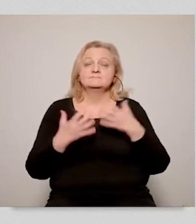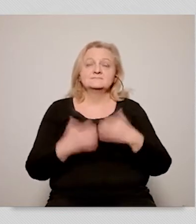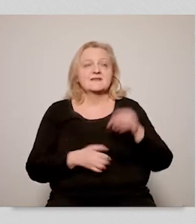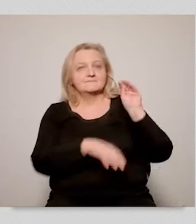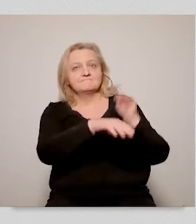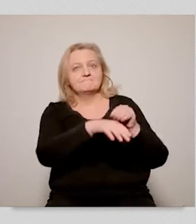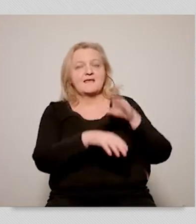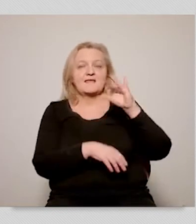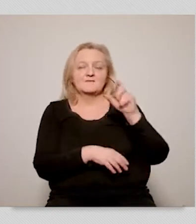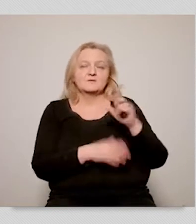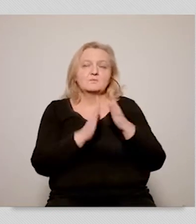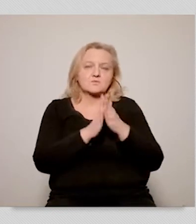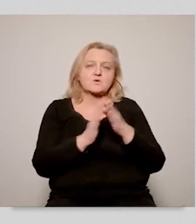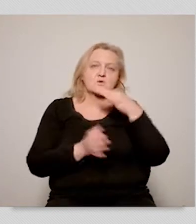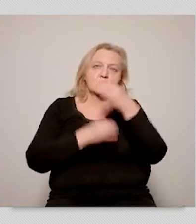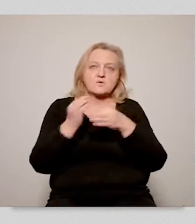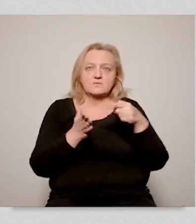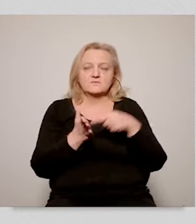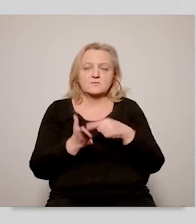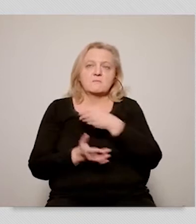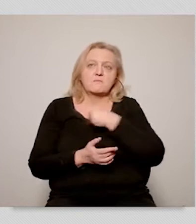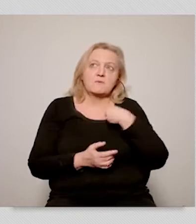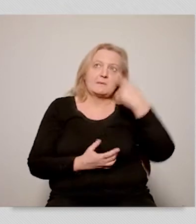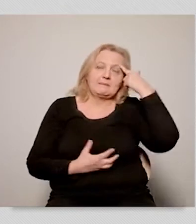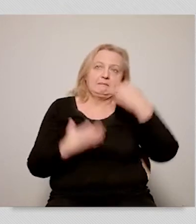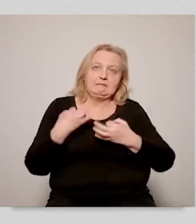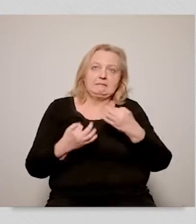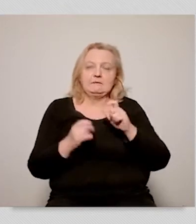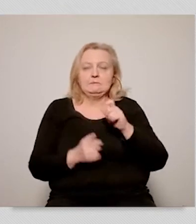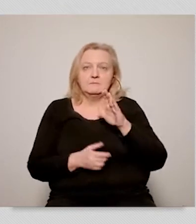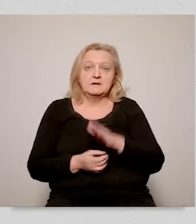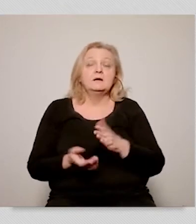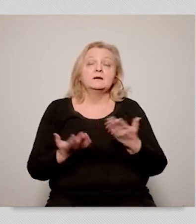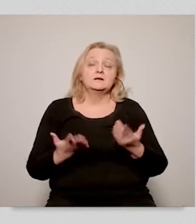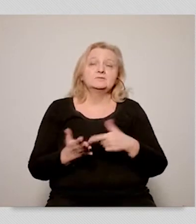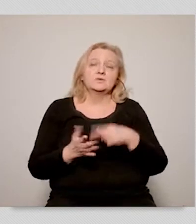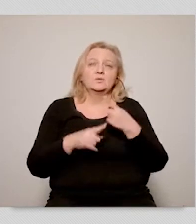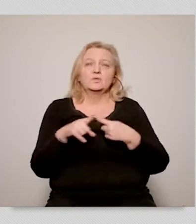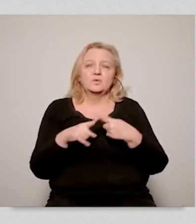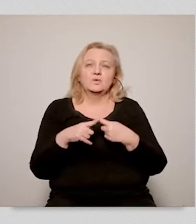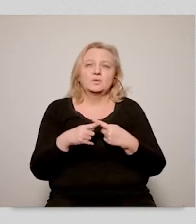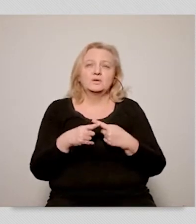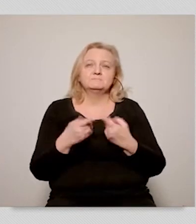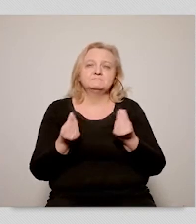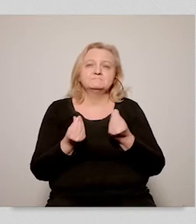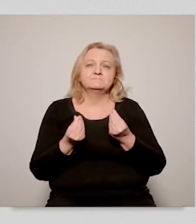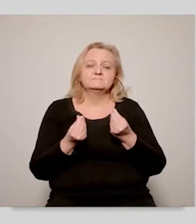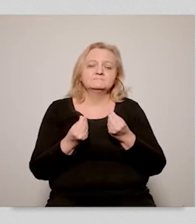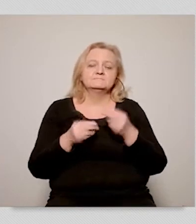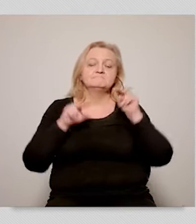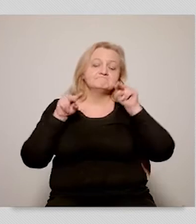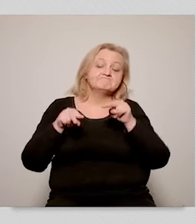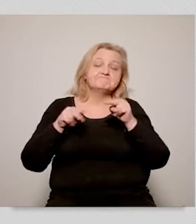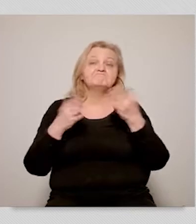poprosić trochę o zarysowanie tych polskich dylematów z takich, no trochę z lotu, niejako z lotu ptaka.